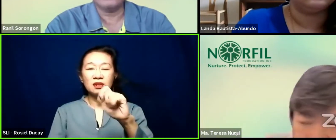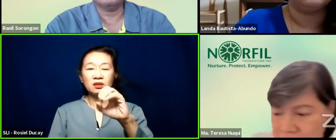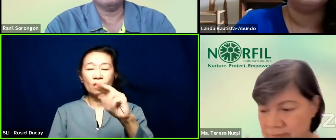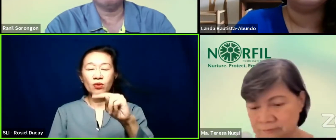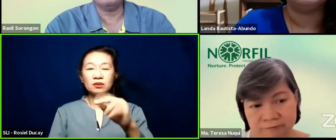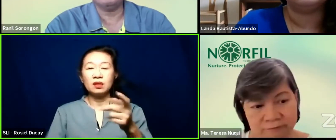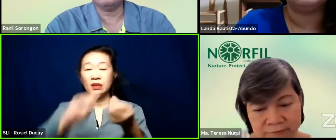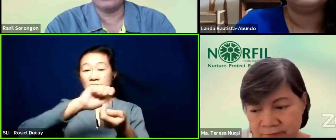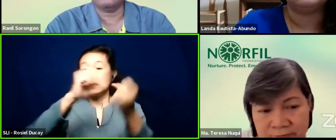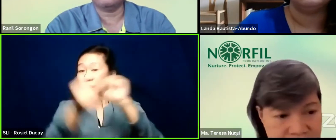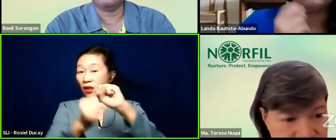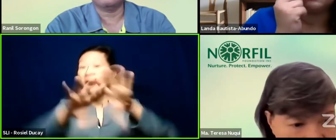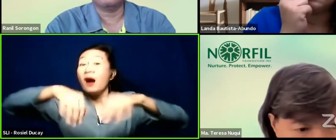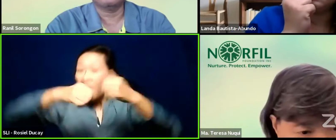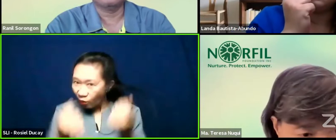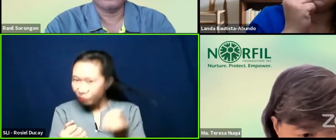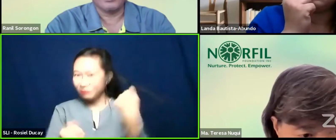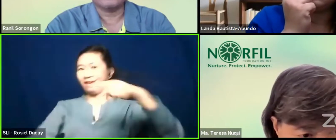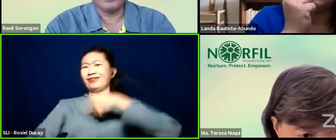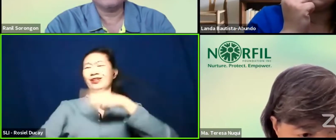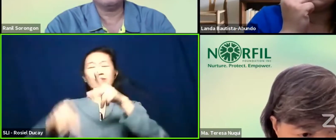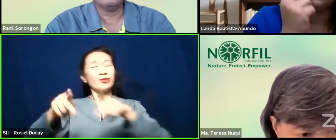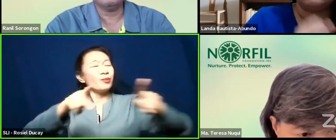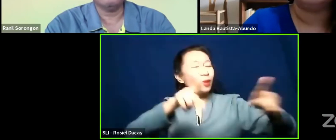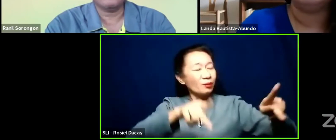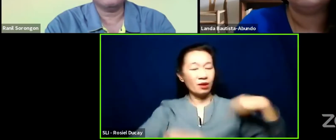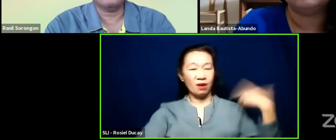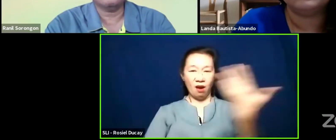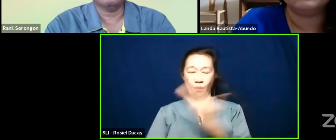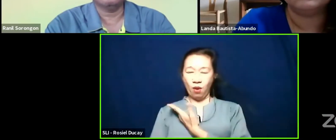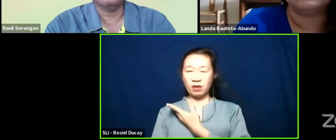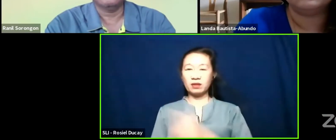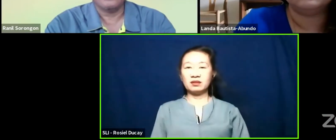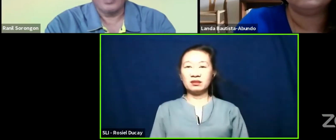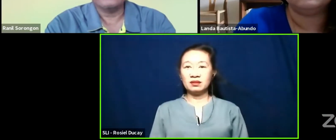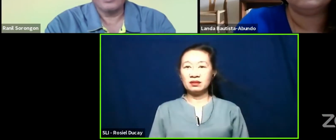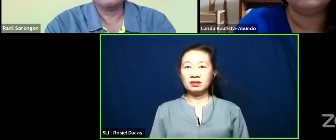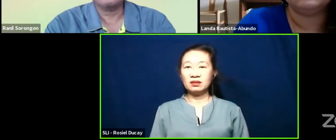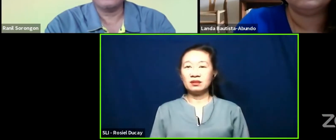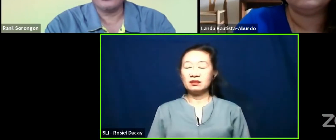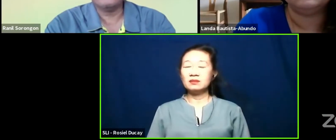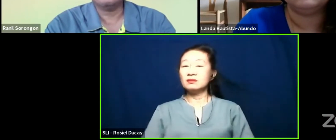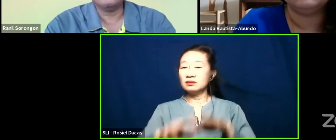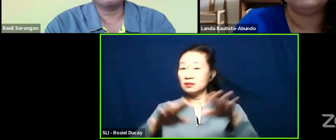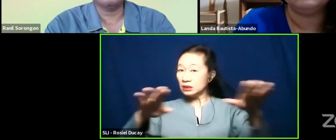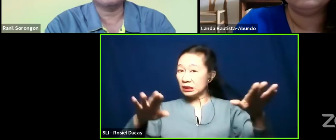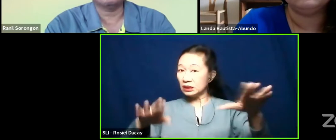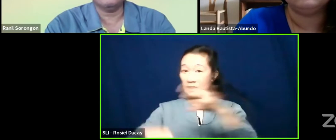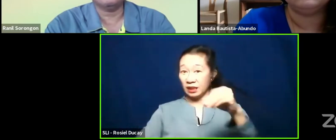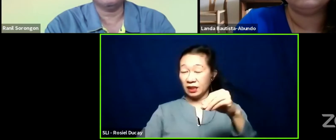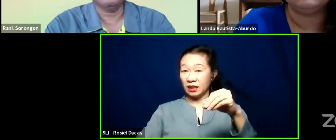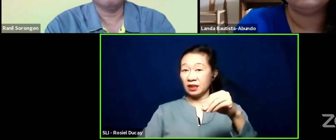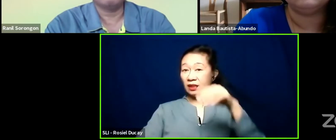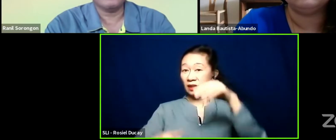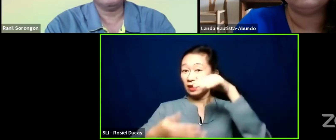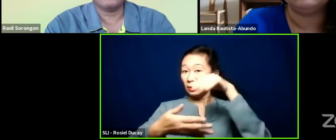Paano natin maihanda ang ating mga anak at